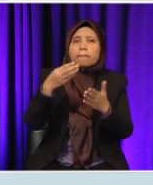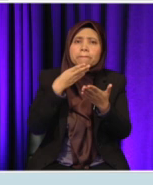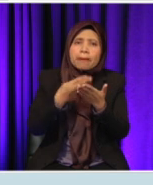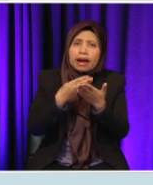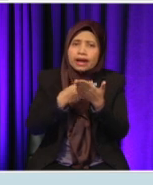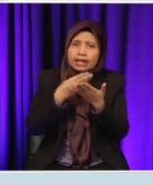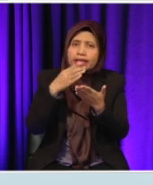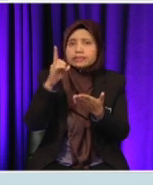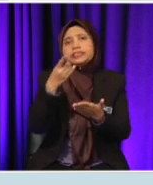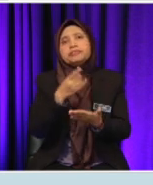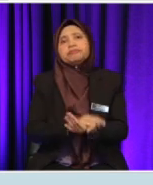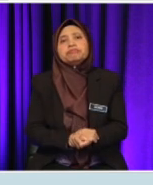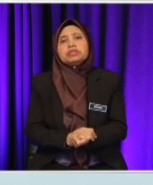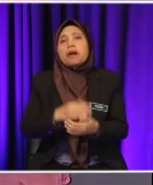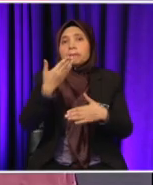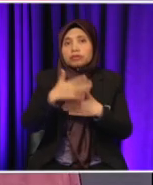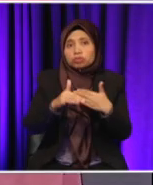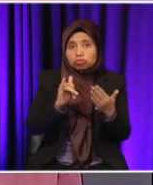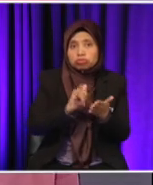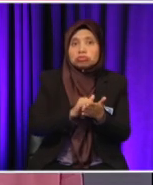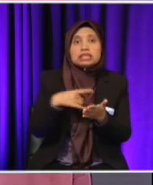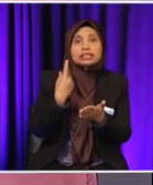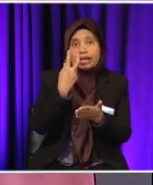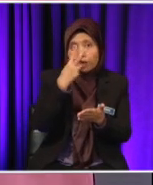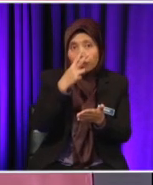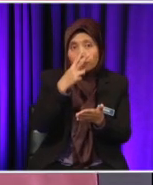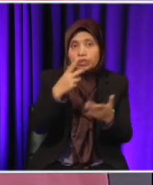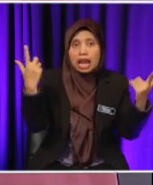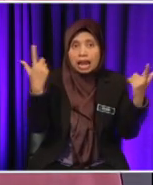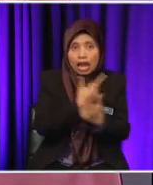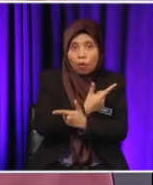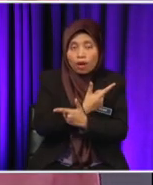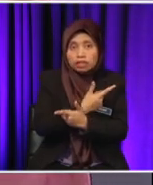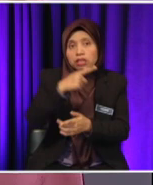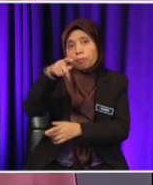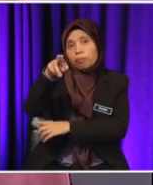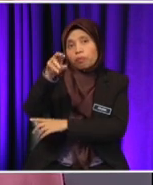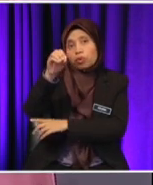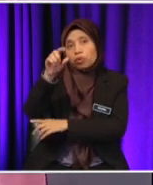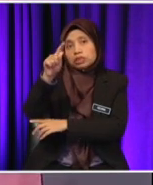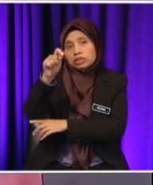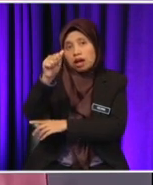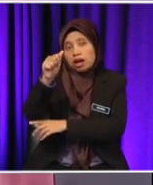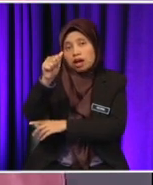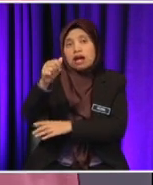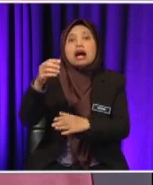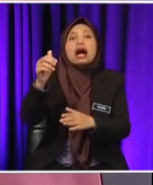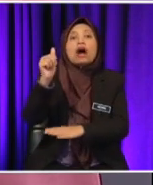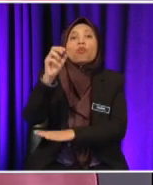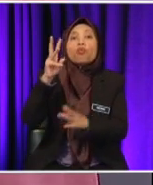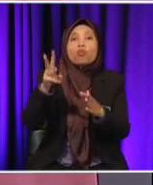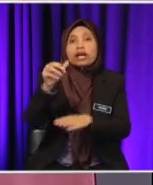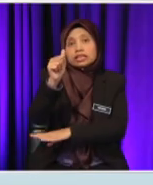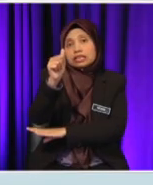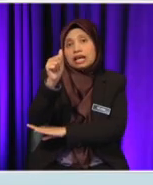keluar daripada diri dia oke kemudian kita lihat yang seterusnya lawan kepada protagonis adalah watak antagonis